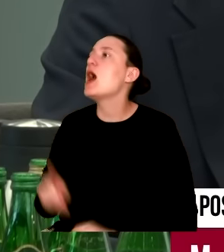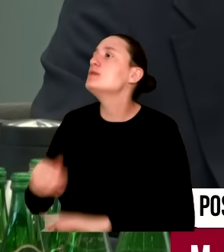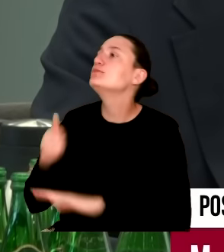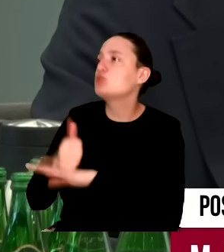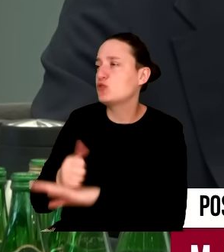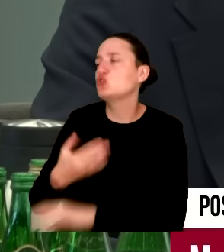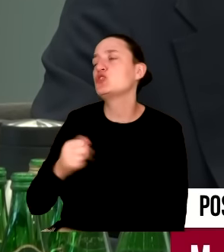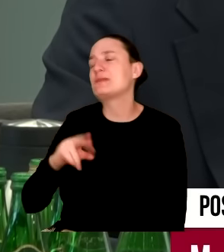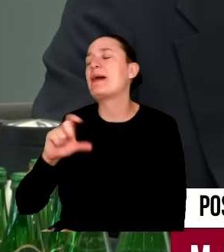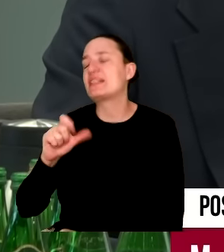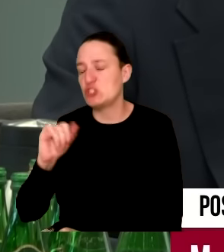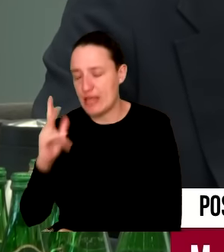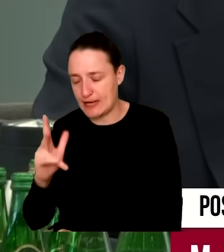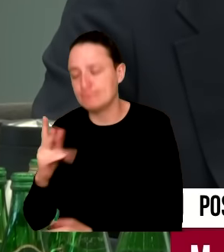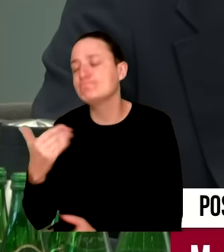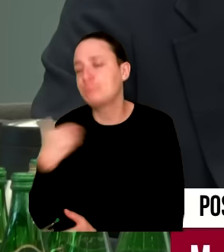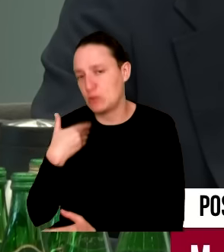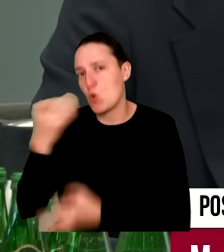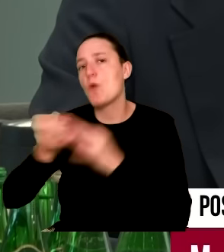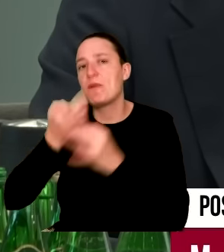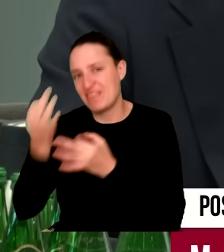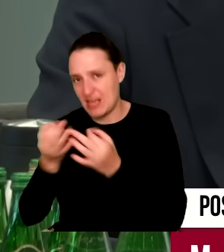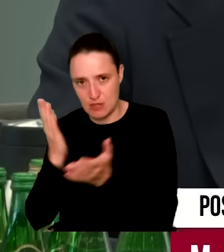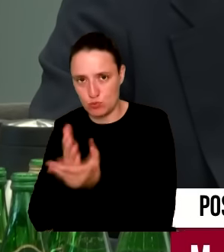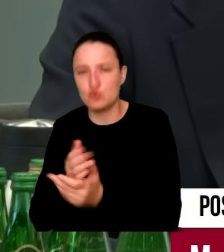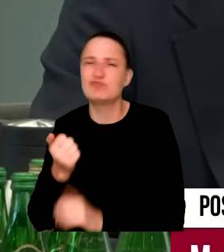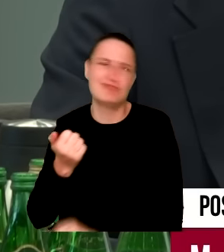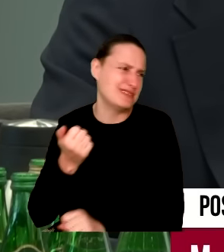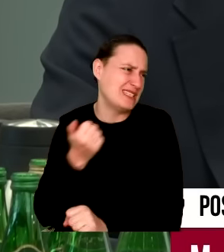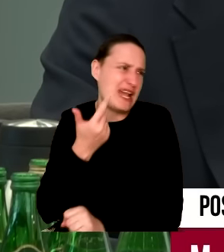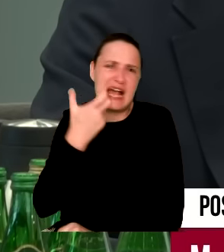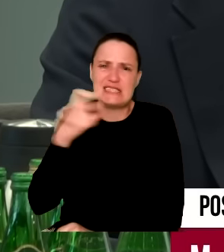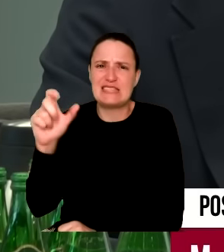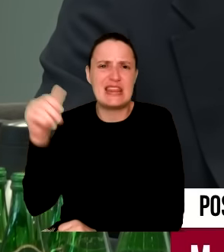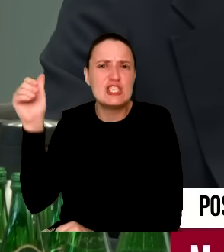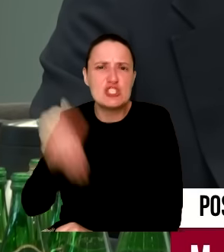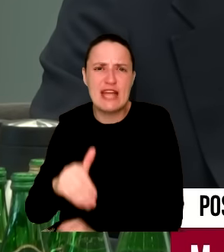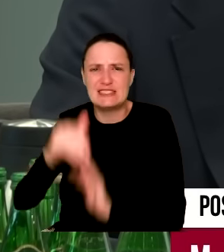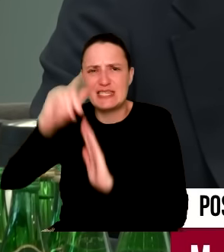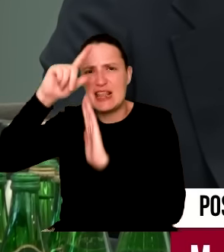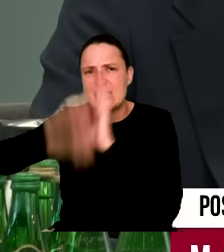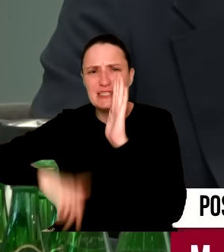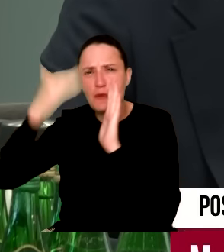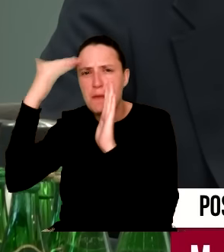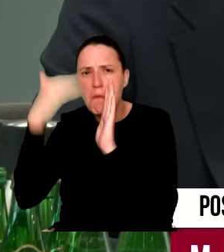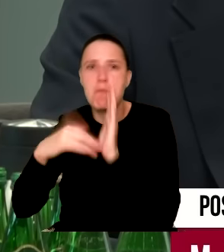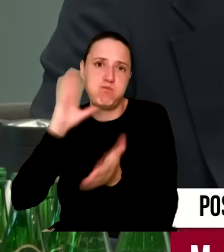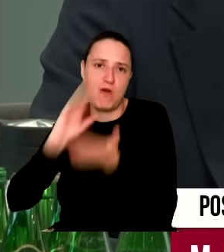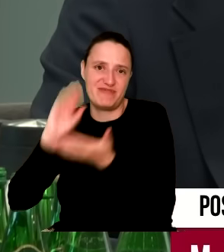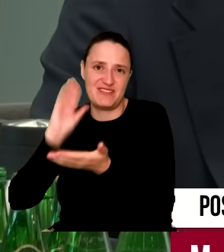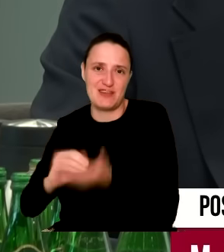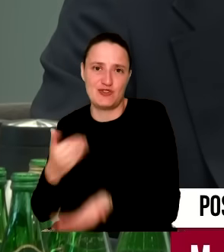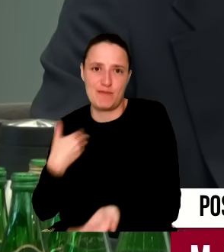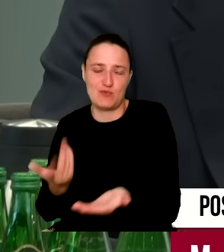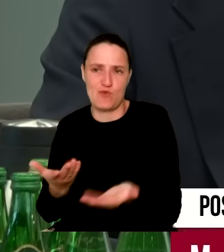Marciniak tutaj zwraca oko kilkaset tys rekordów powtarzało się na przykład przy tworzeniu